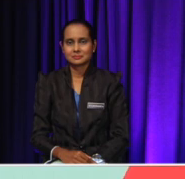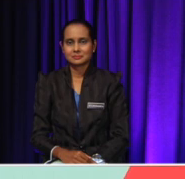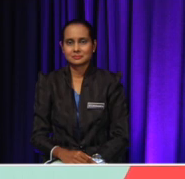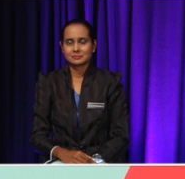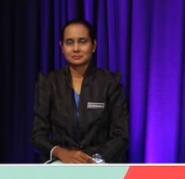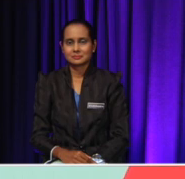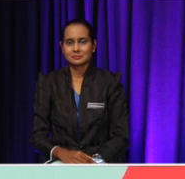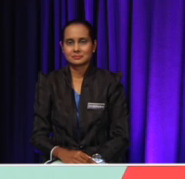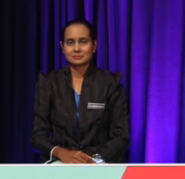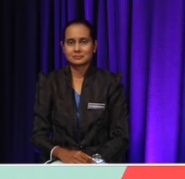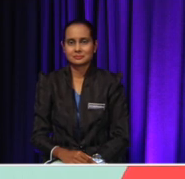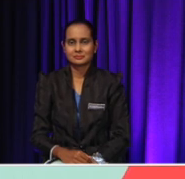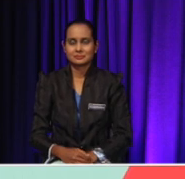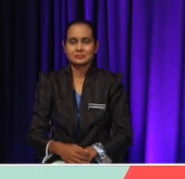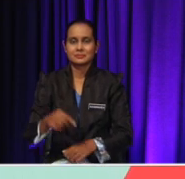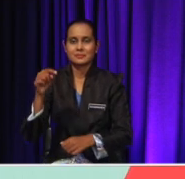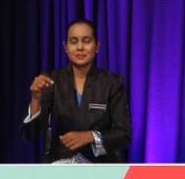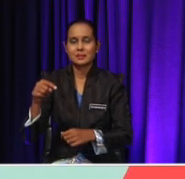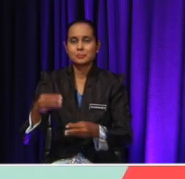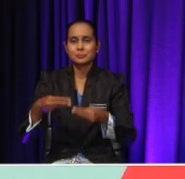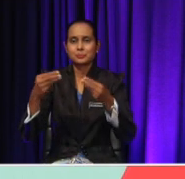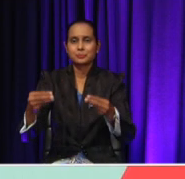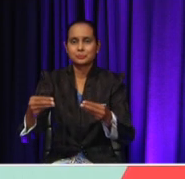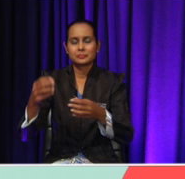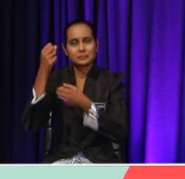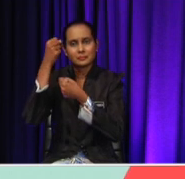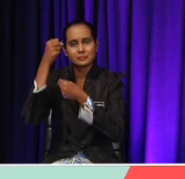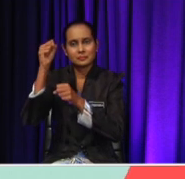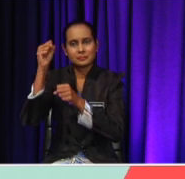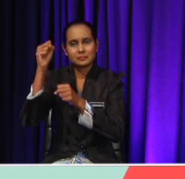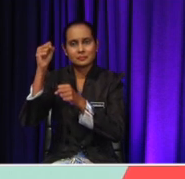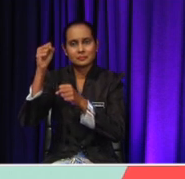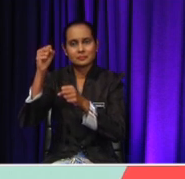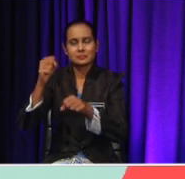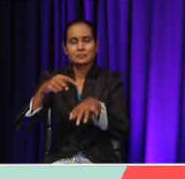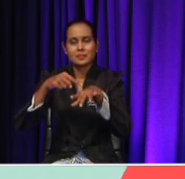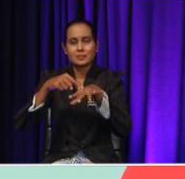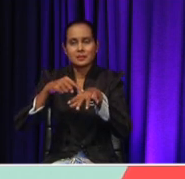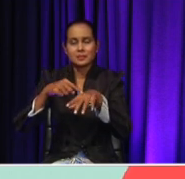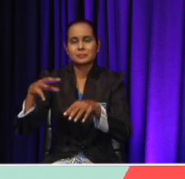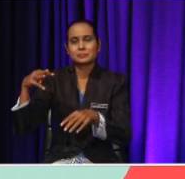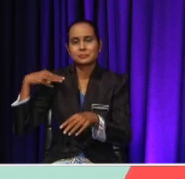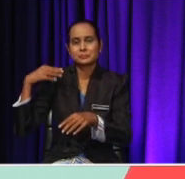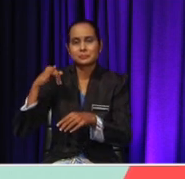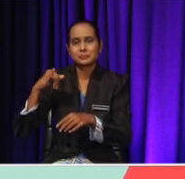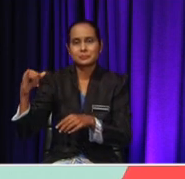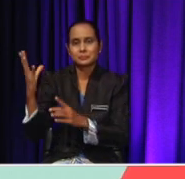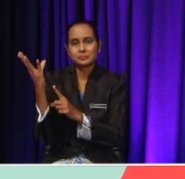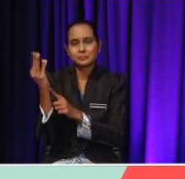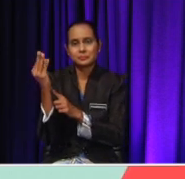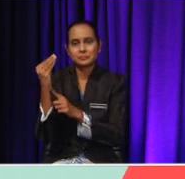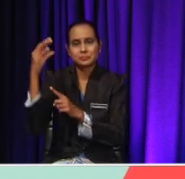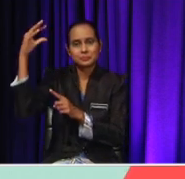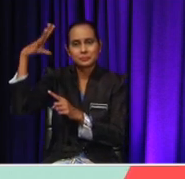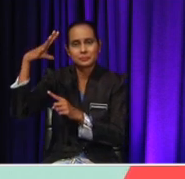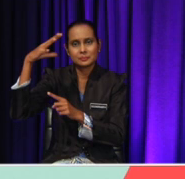bila pembeli paling setia tiap akar ilmu miliknya balita dan lampu